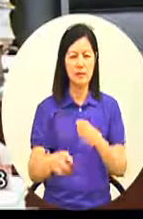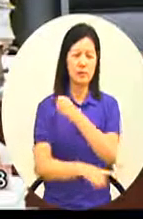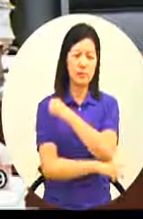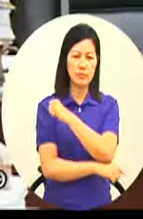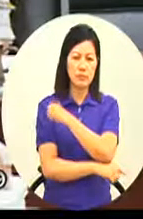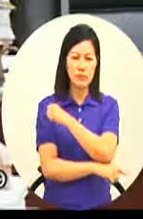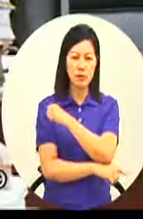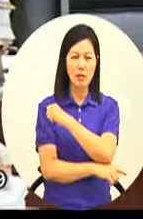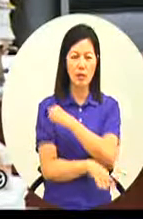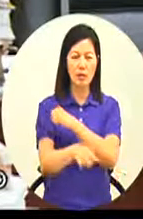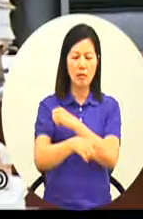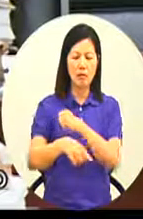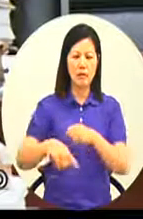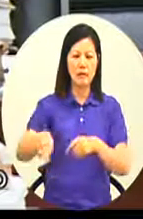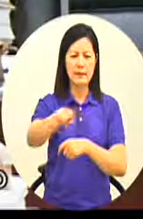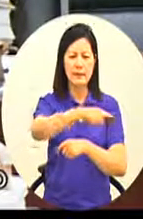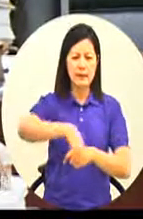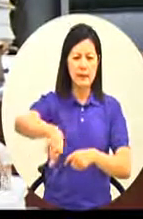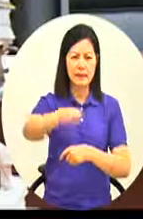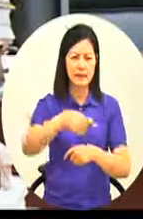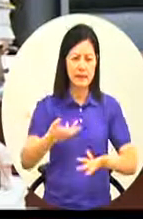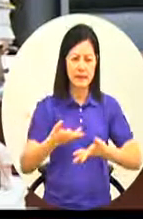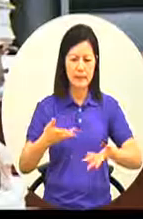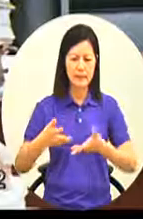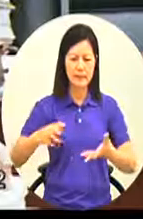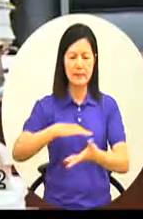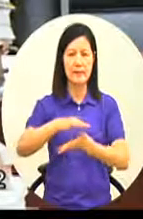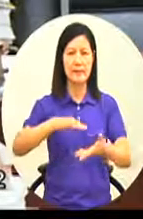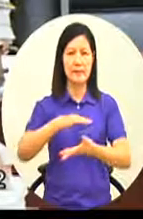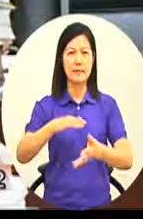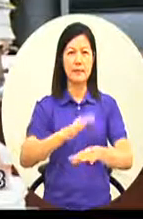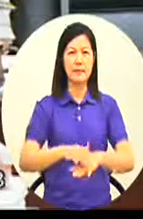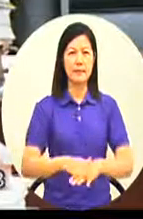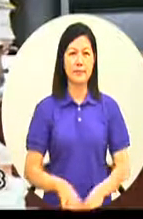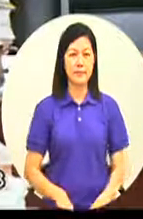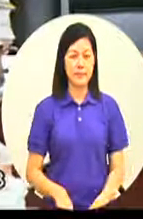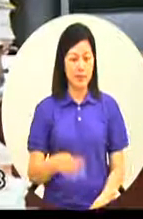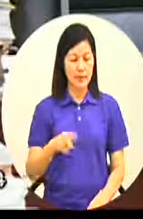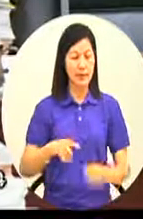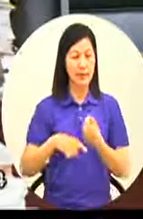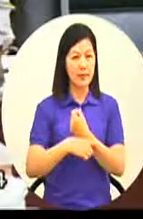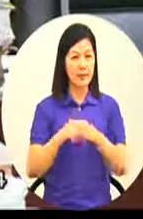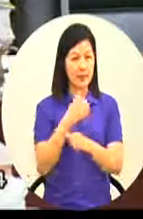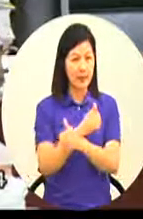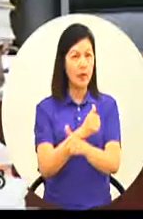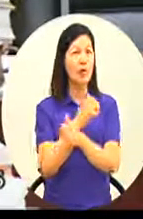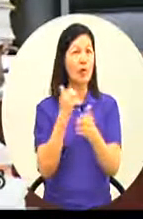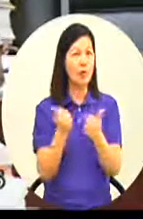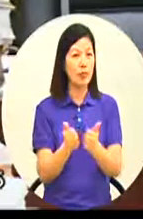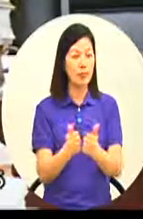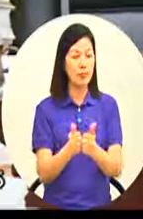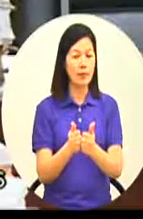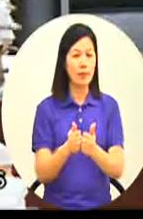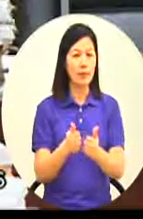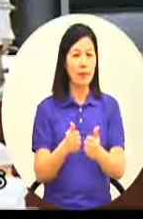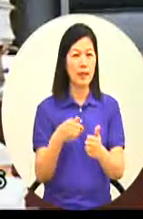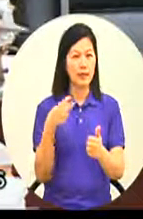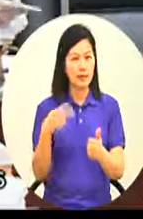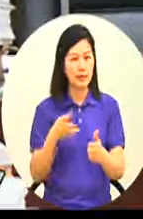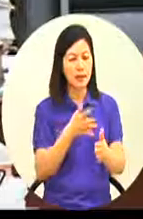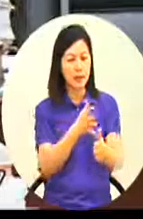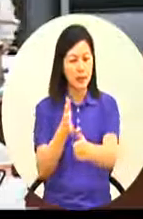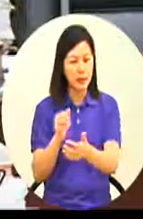觉得说当然这责任不在你了，但我觉得研考会是一个，他也可以只是一个被动的做民意调查啦，督